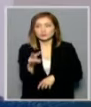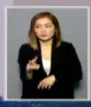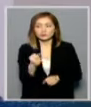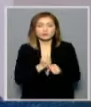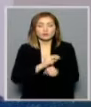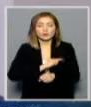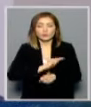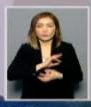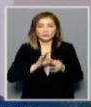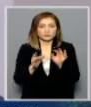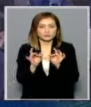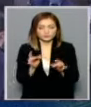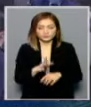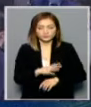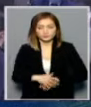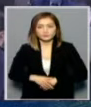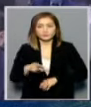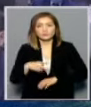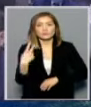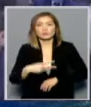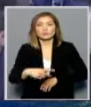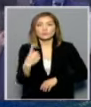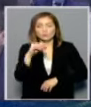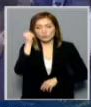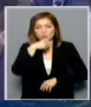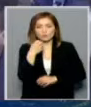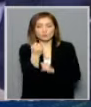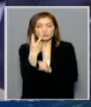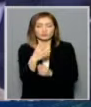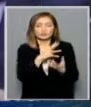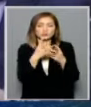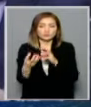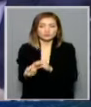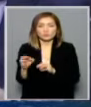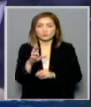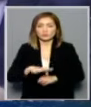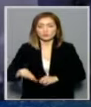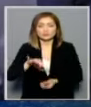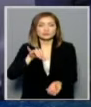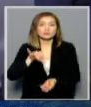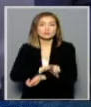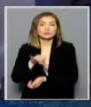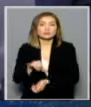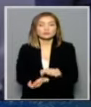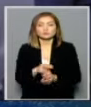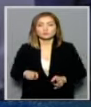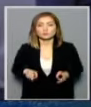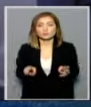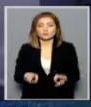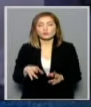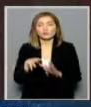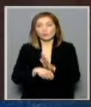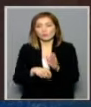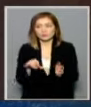жасалып жатқан жұмыстарға тоқталды. 2021 жылдың 12 айында облыс бойынша есірткі қылмыстары, оның